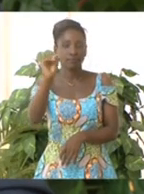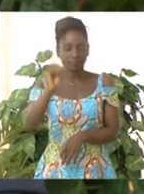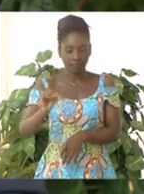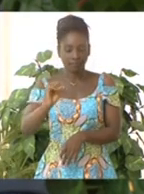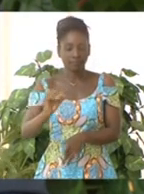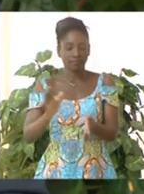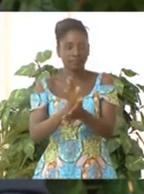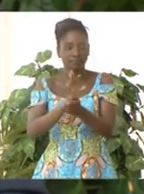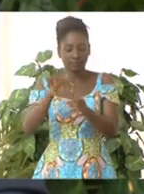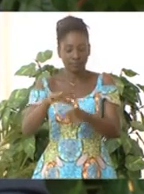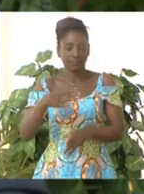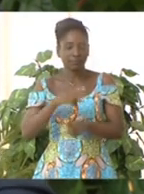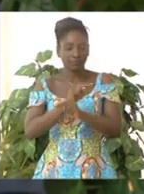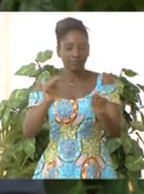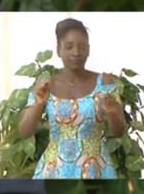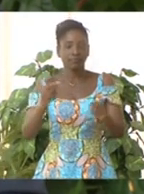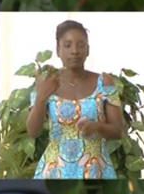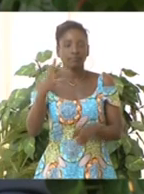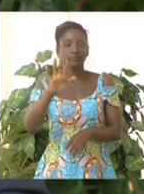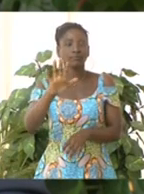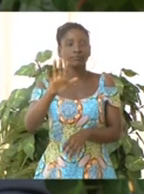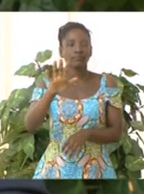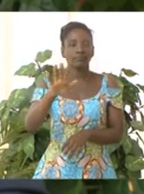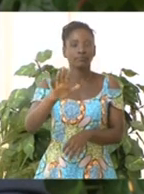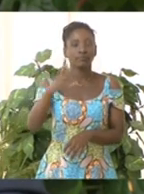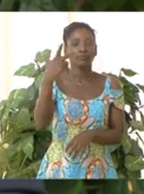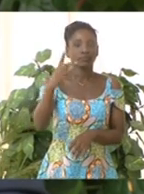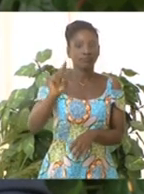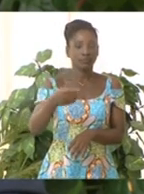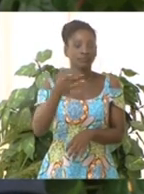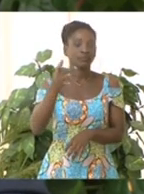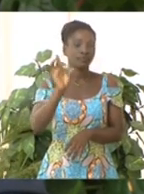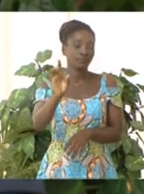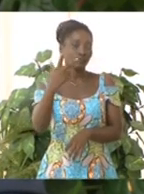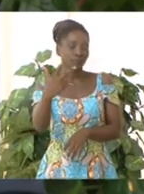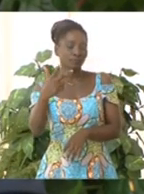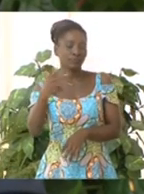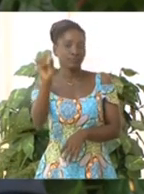Bulletin nul, 35, soit 3,83%.